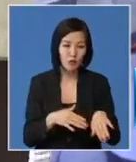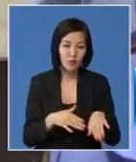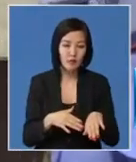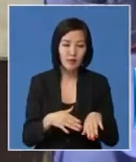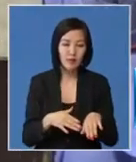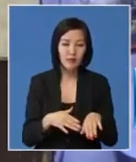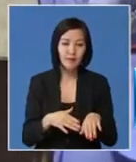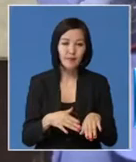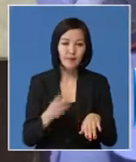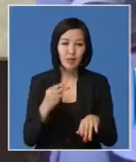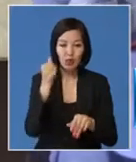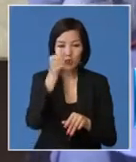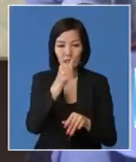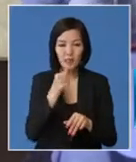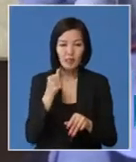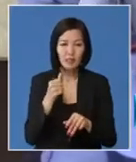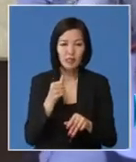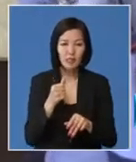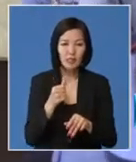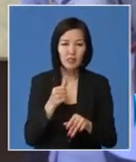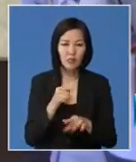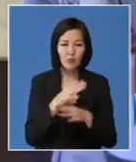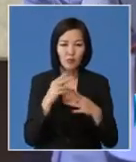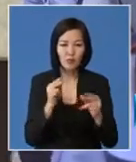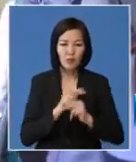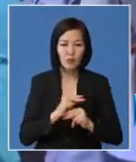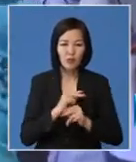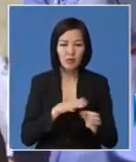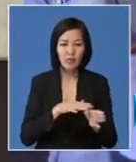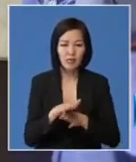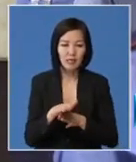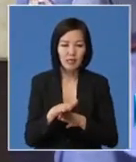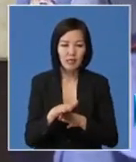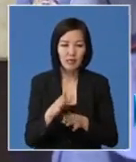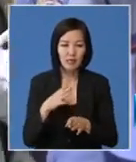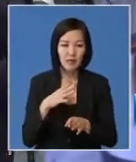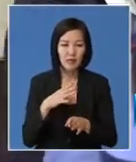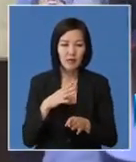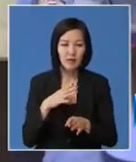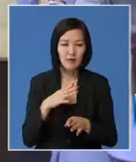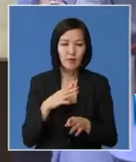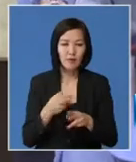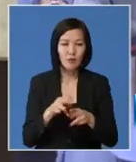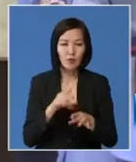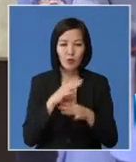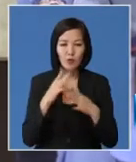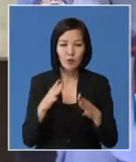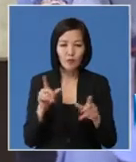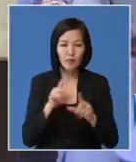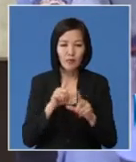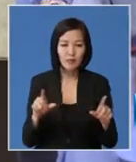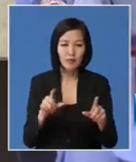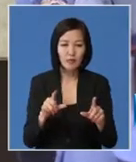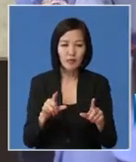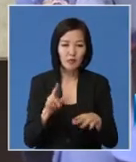өтті. Осы 2 жылдың ішінде біз өте көп деген жұмыстарды атқардық. Оның өте көп бөлігі осы мектептің ішінде